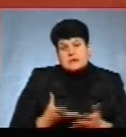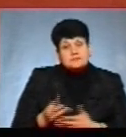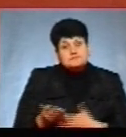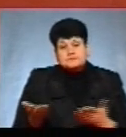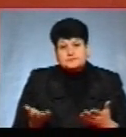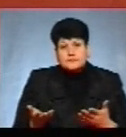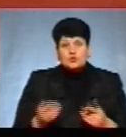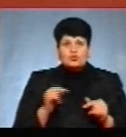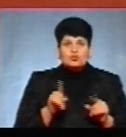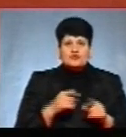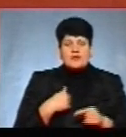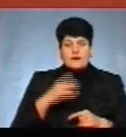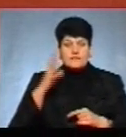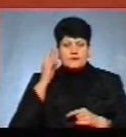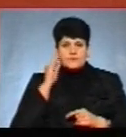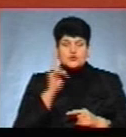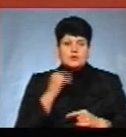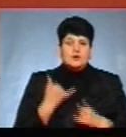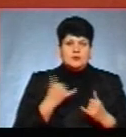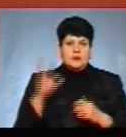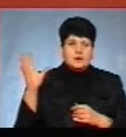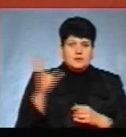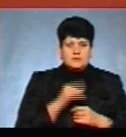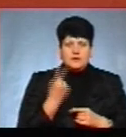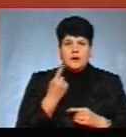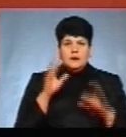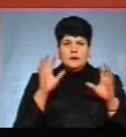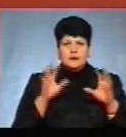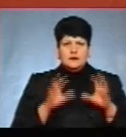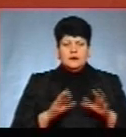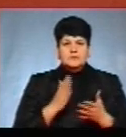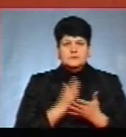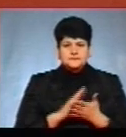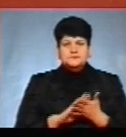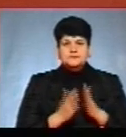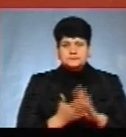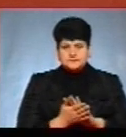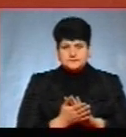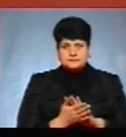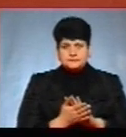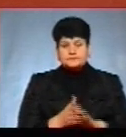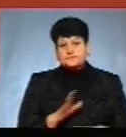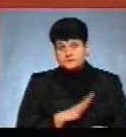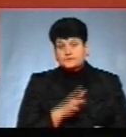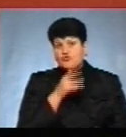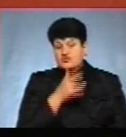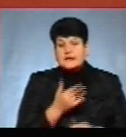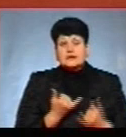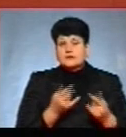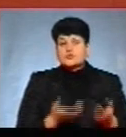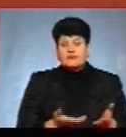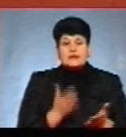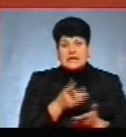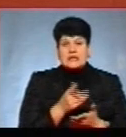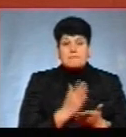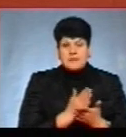здоров'я профінансувати, тому що я рахую, що для всіх один закон і є відповідні умови. І був відведений час навіть більше.